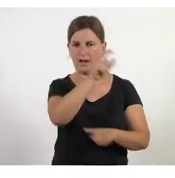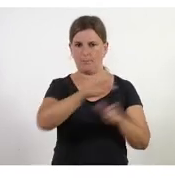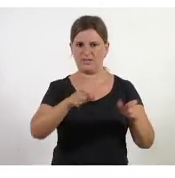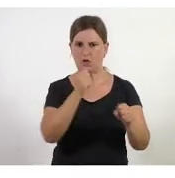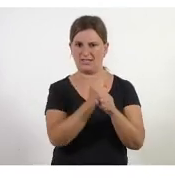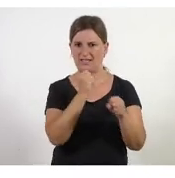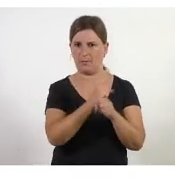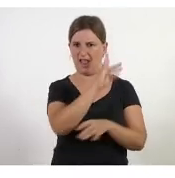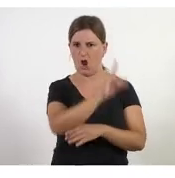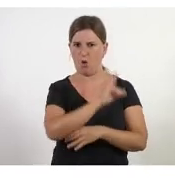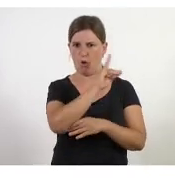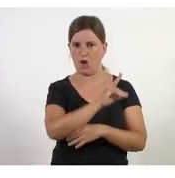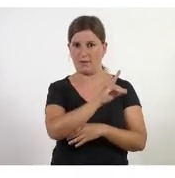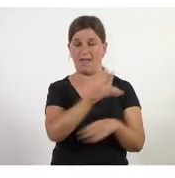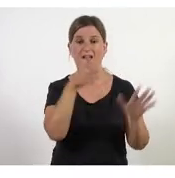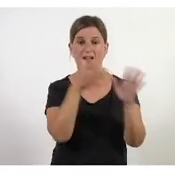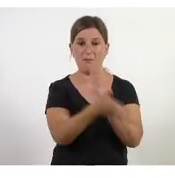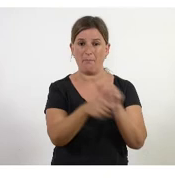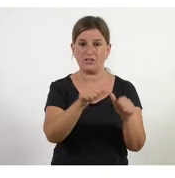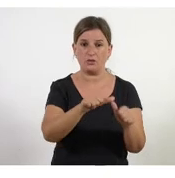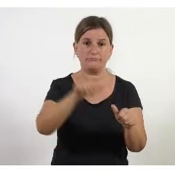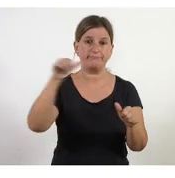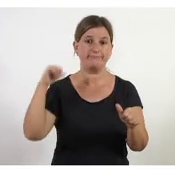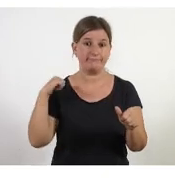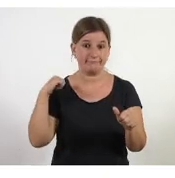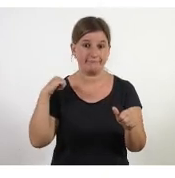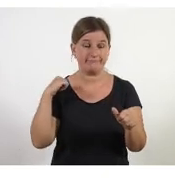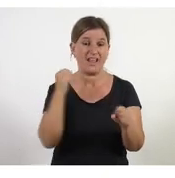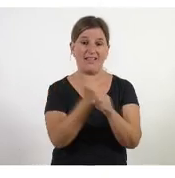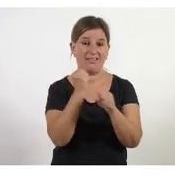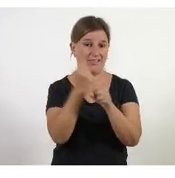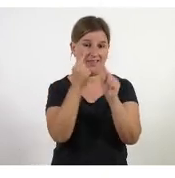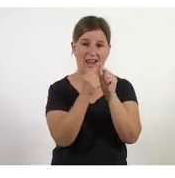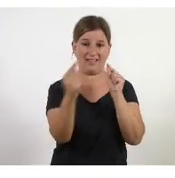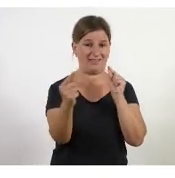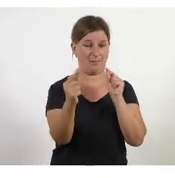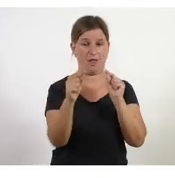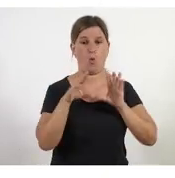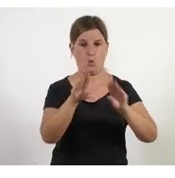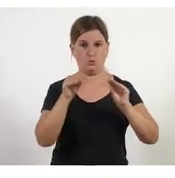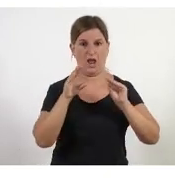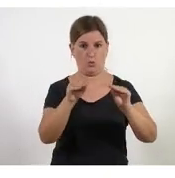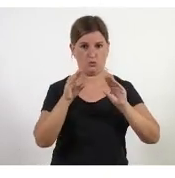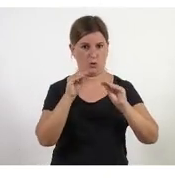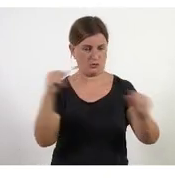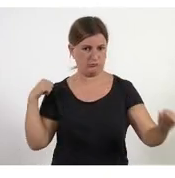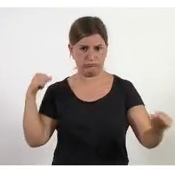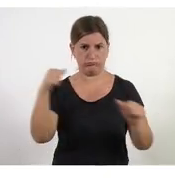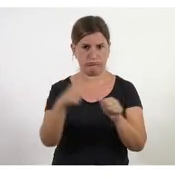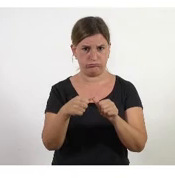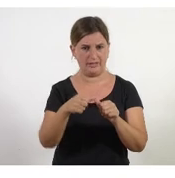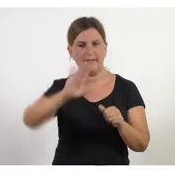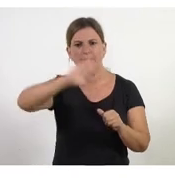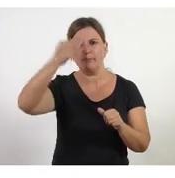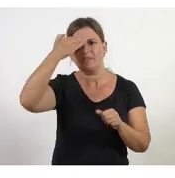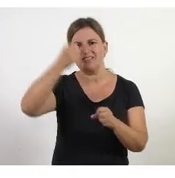Justament per això ja tenien una realitat del treball present a l'entitat. Ells venien treballant